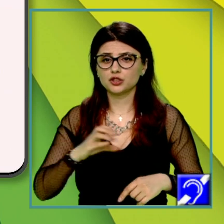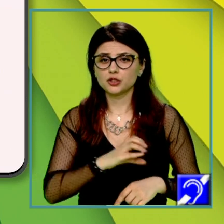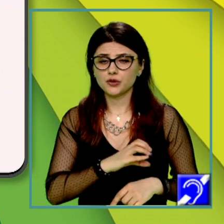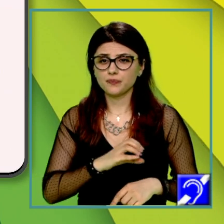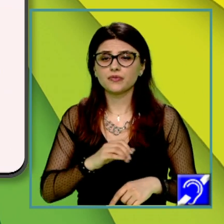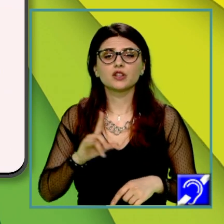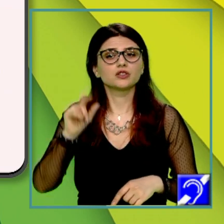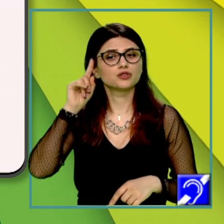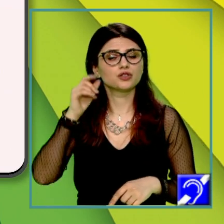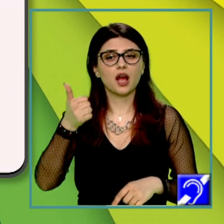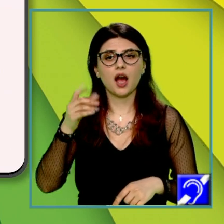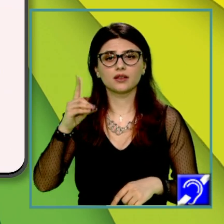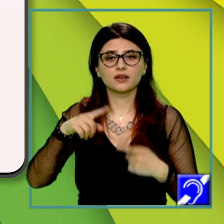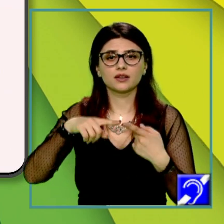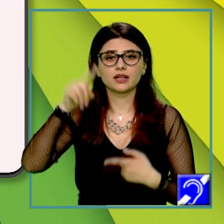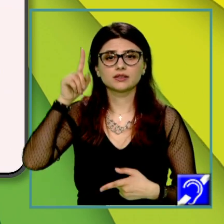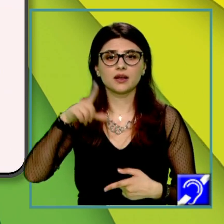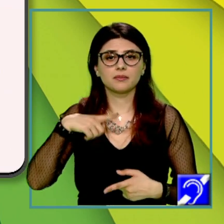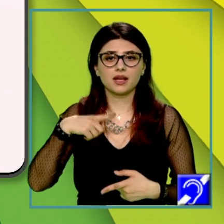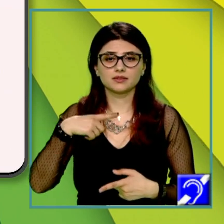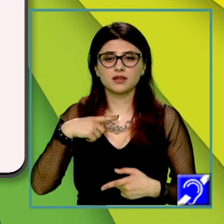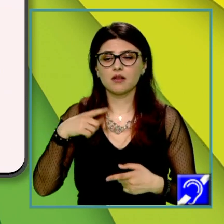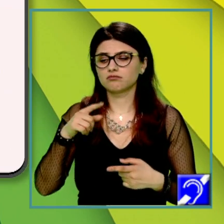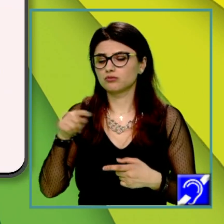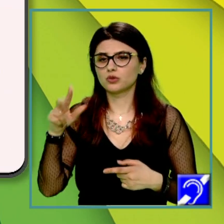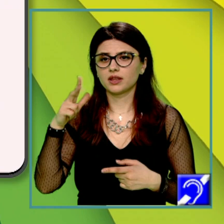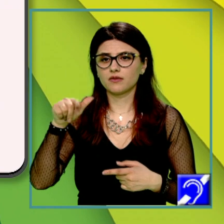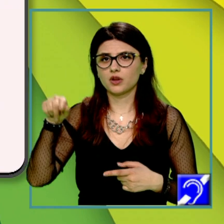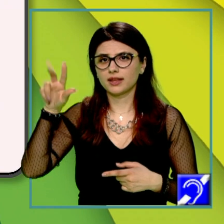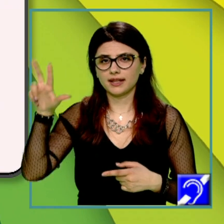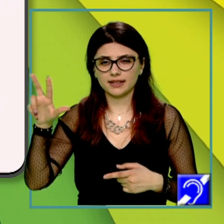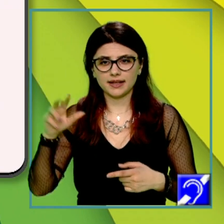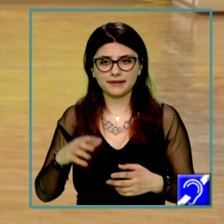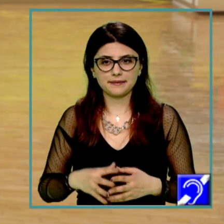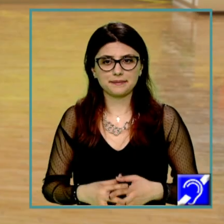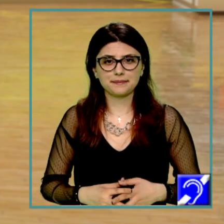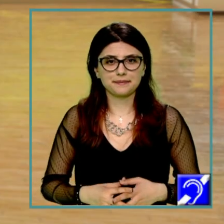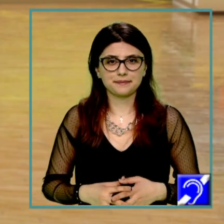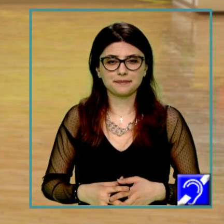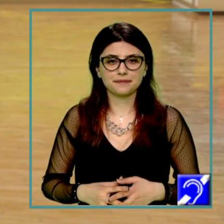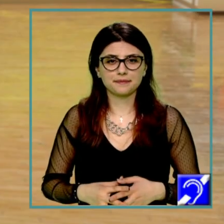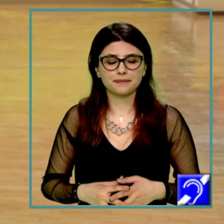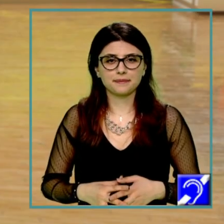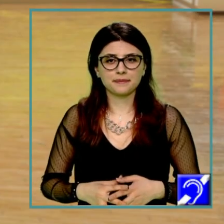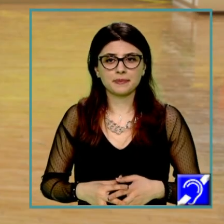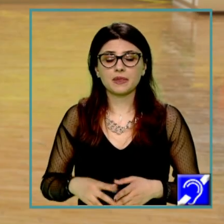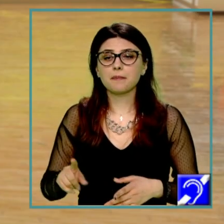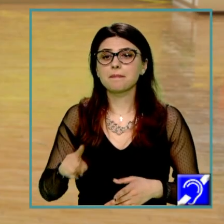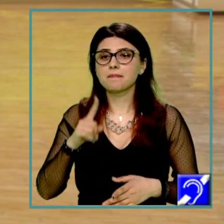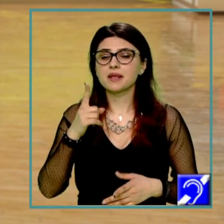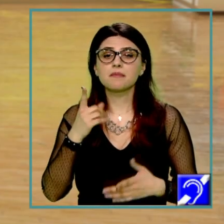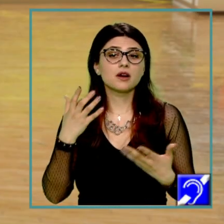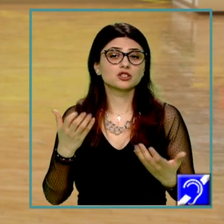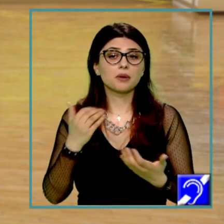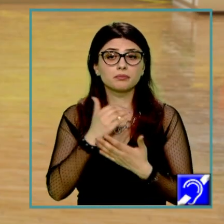știind că înălțimea AD este de lungime 3 radical din 3 plus prima problemă Se cere